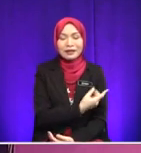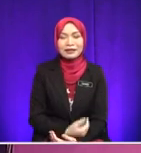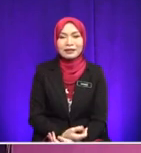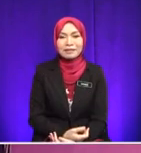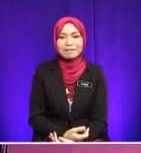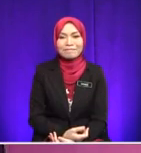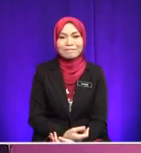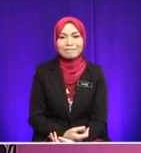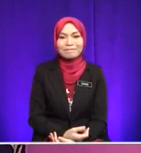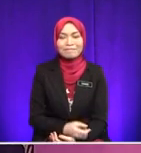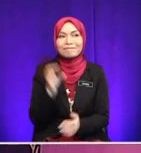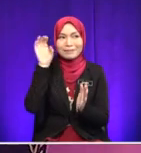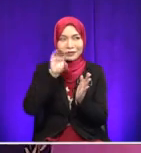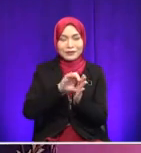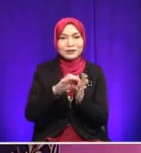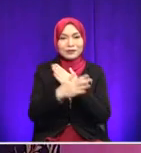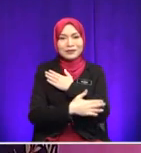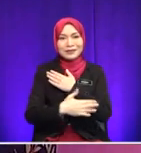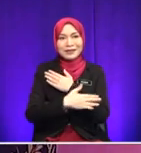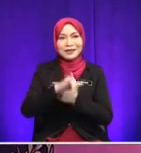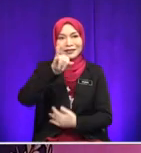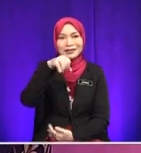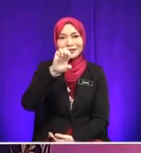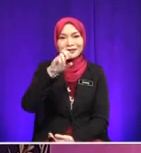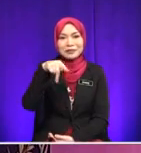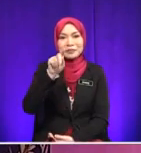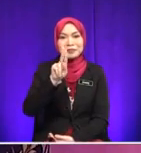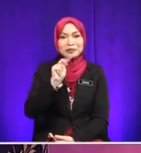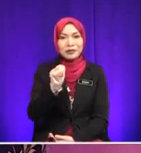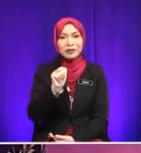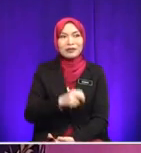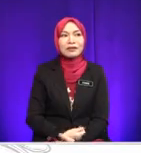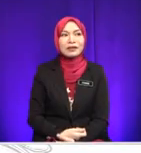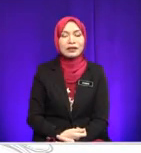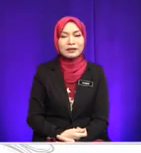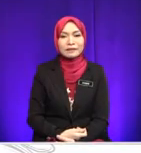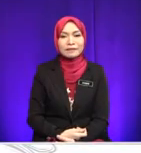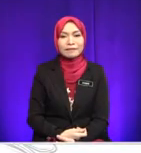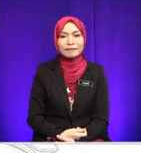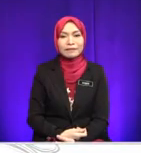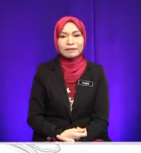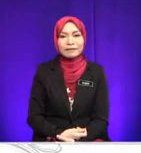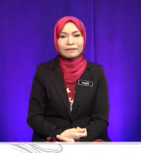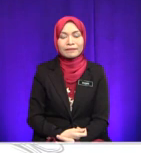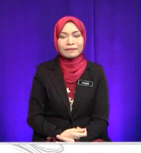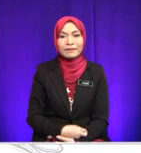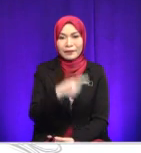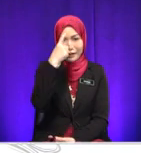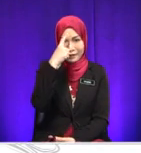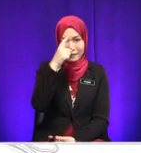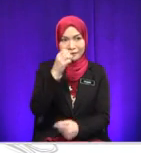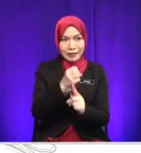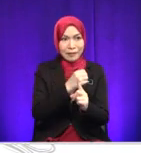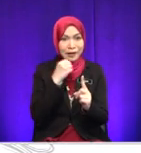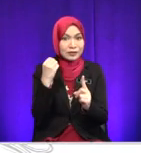tadi. Baik, siapa pula yang ingin sahut cabaran? Kestabilan politik ataupun kestabilan untuk perkembangan sosial.